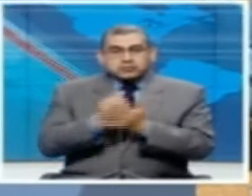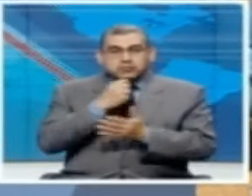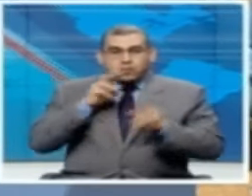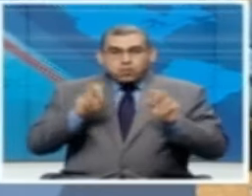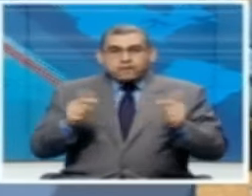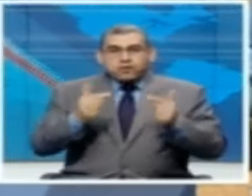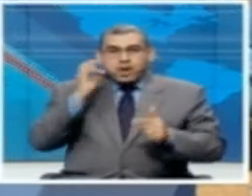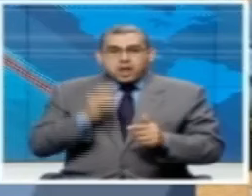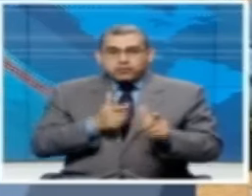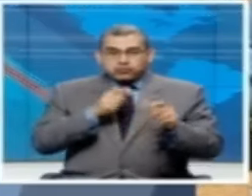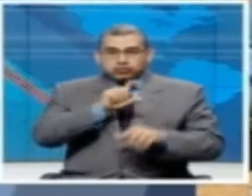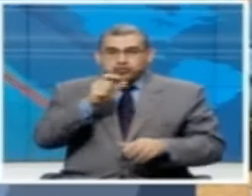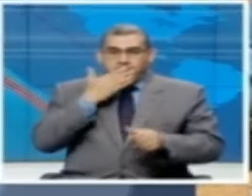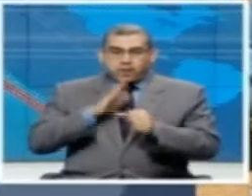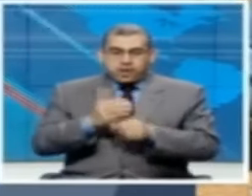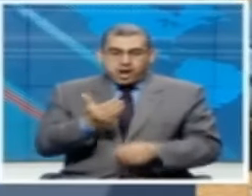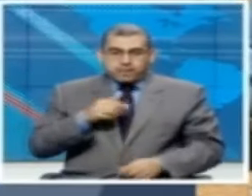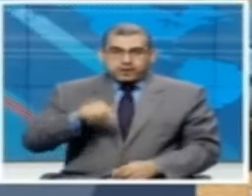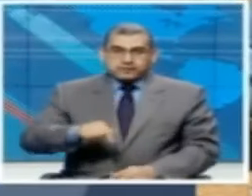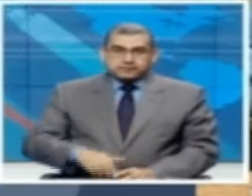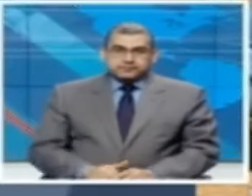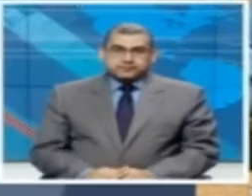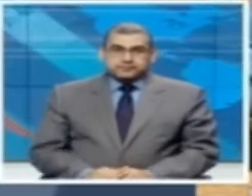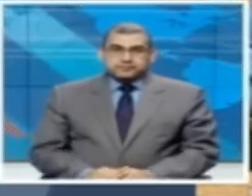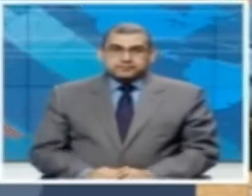الفوري لاطلاق النار قبل شهر